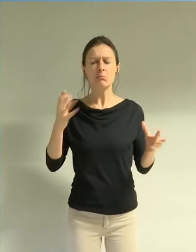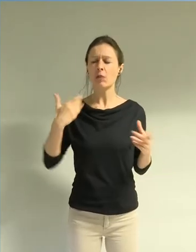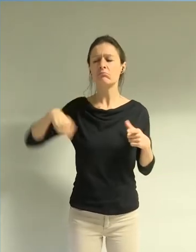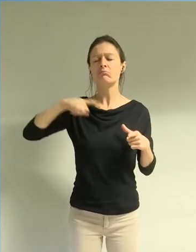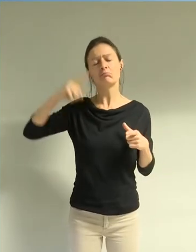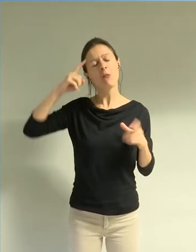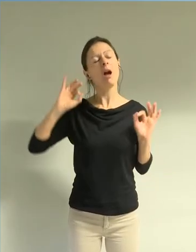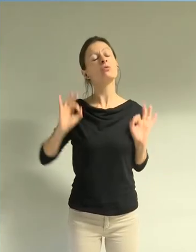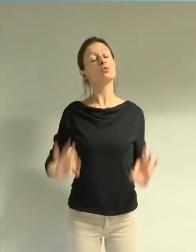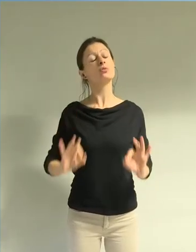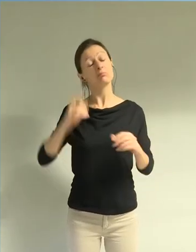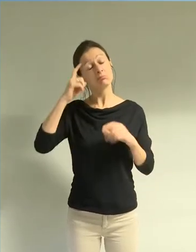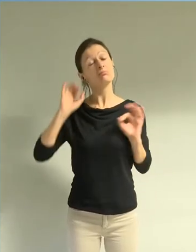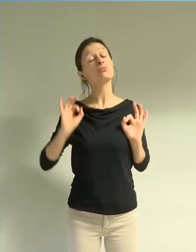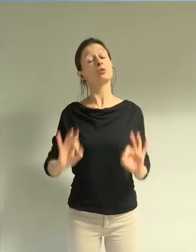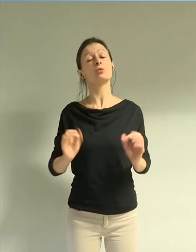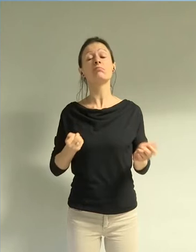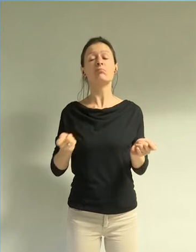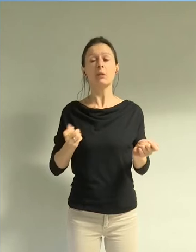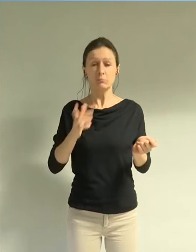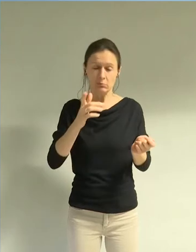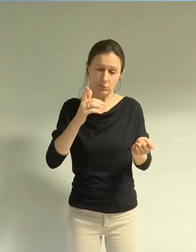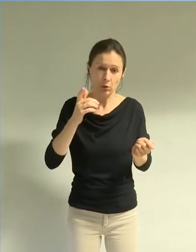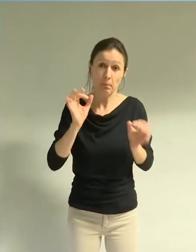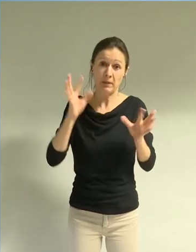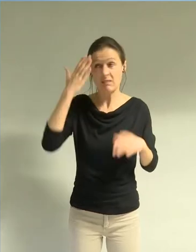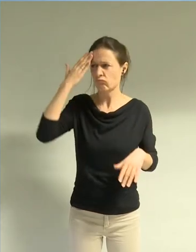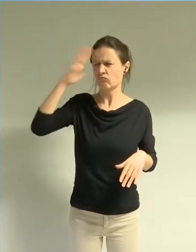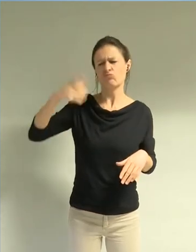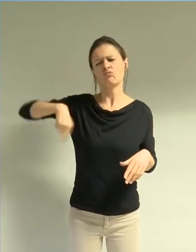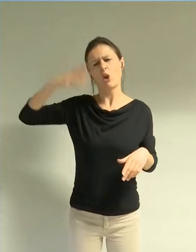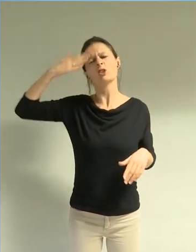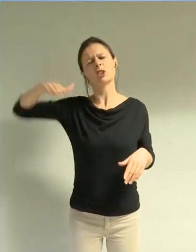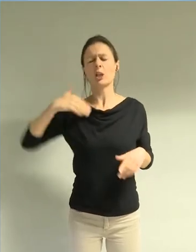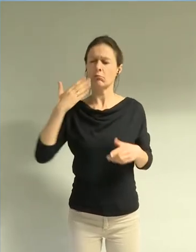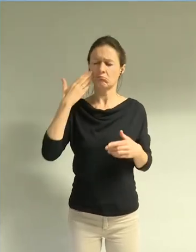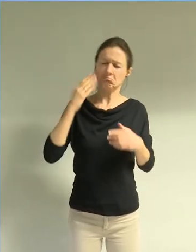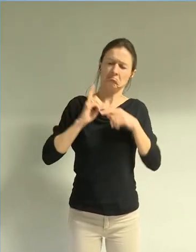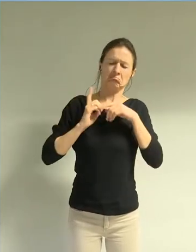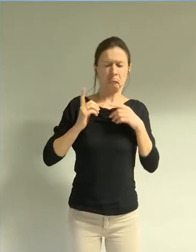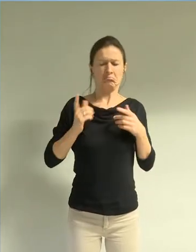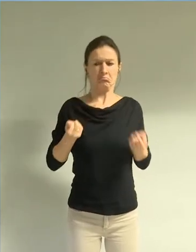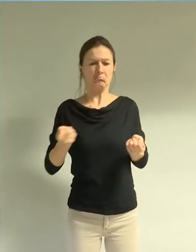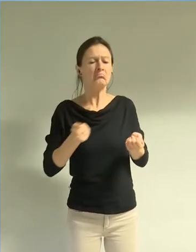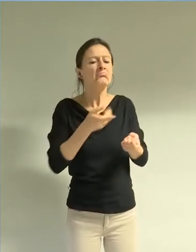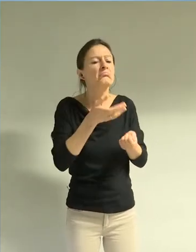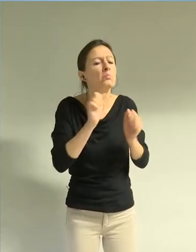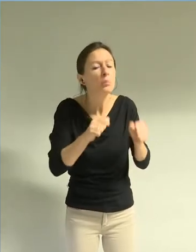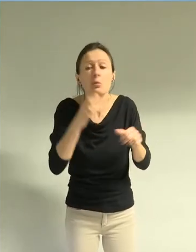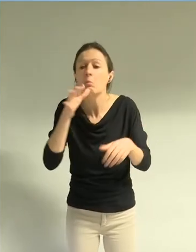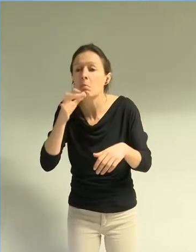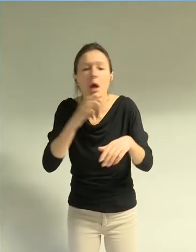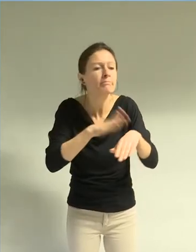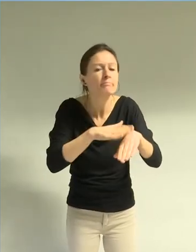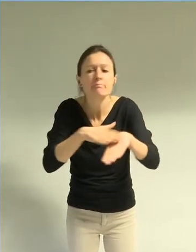pensée pardon par une caste de sachant bien pensants qui va imposer à chaque grenoblois ce qu'il pourra faire ou ne pas